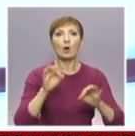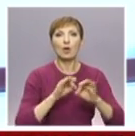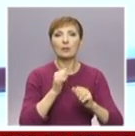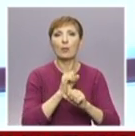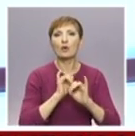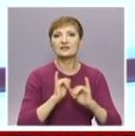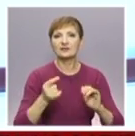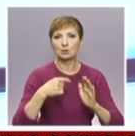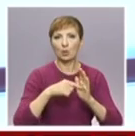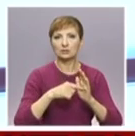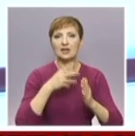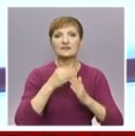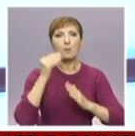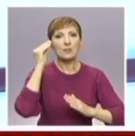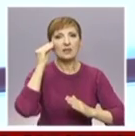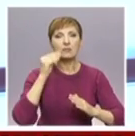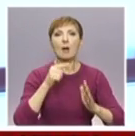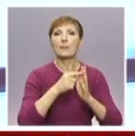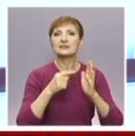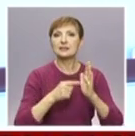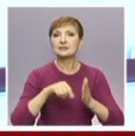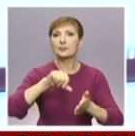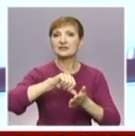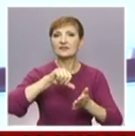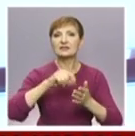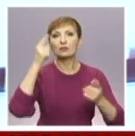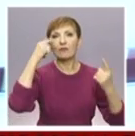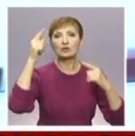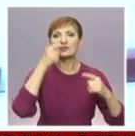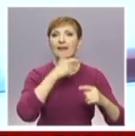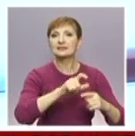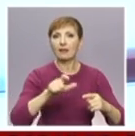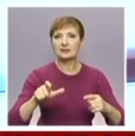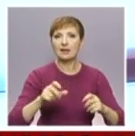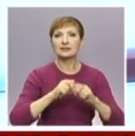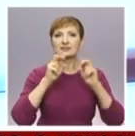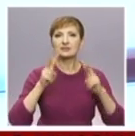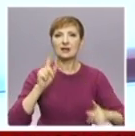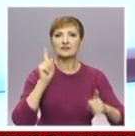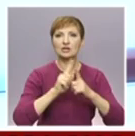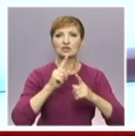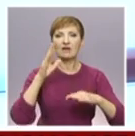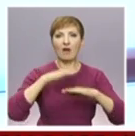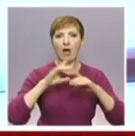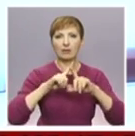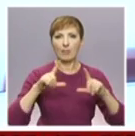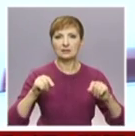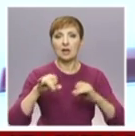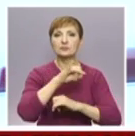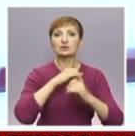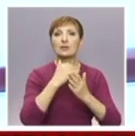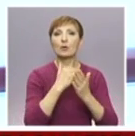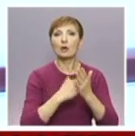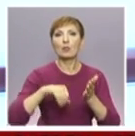по развитию мегаполиса. Своим мнением поделились и представители творческой интеллигенции на специальной встрече в Акимате. В